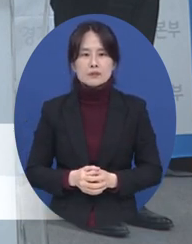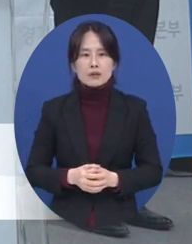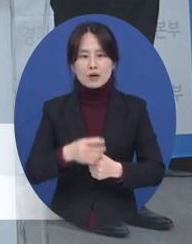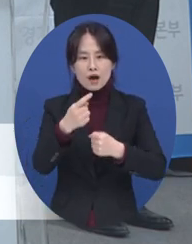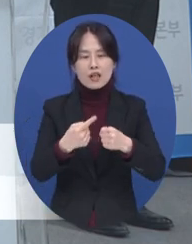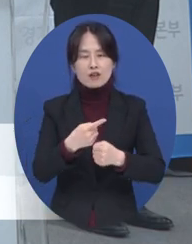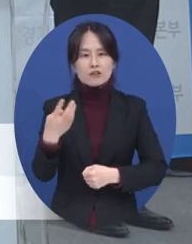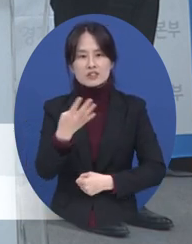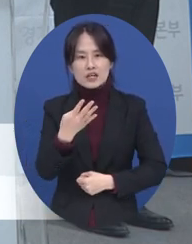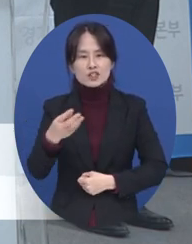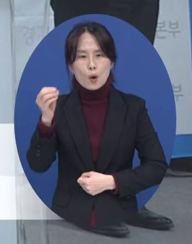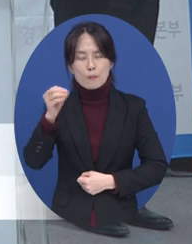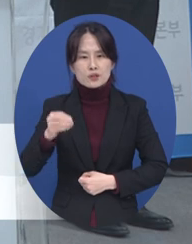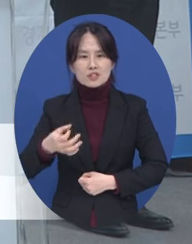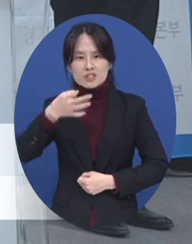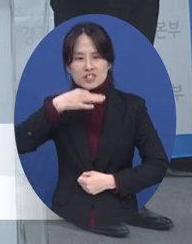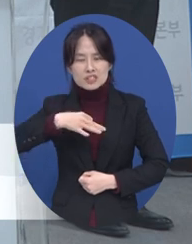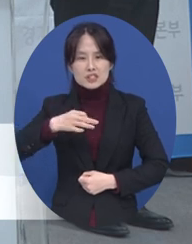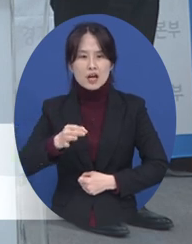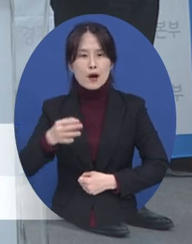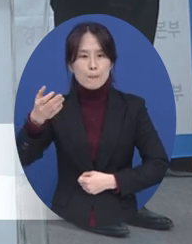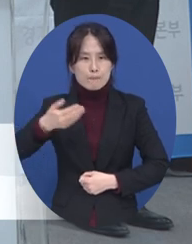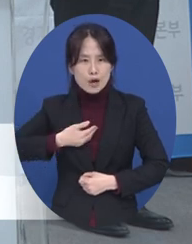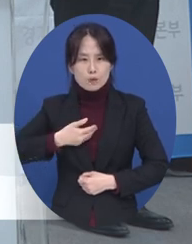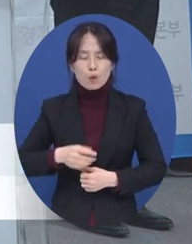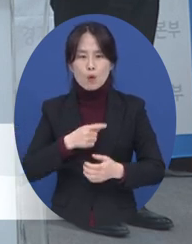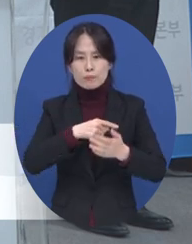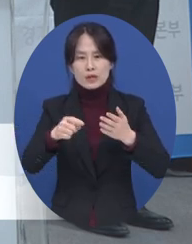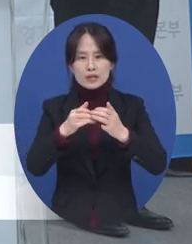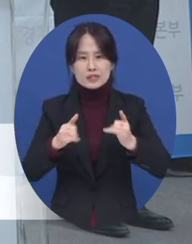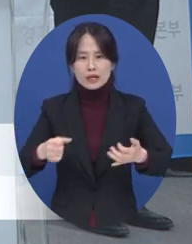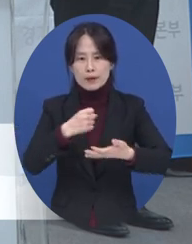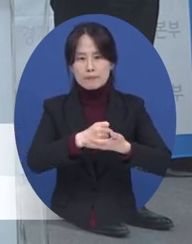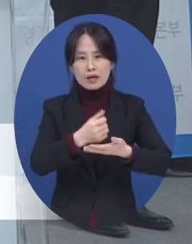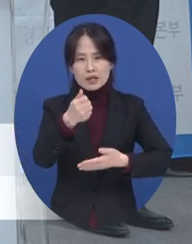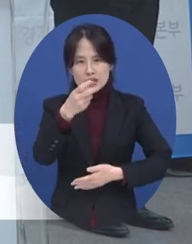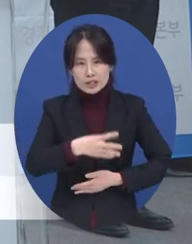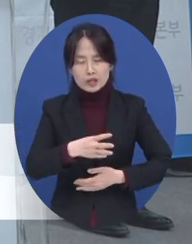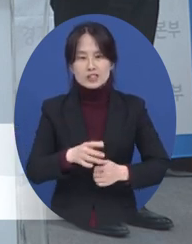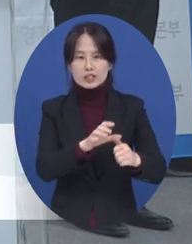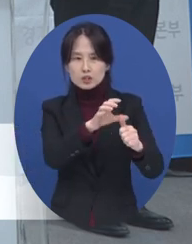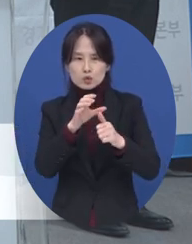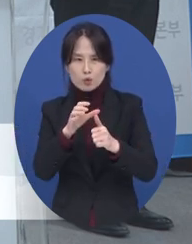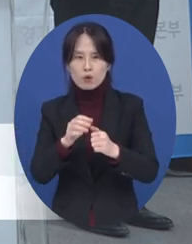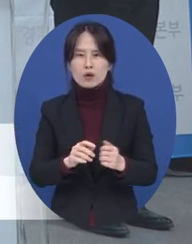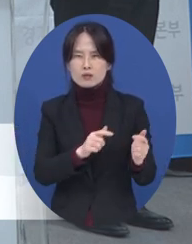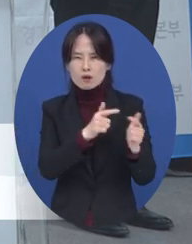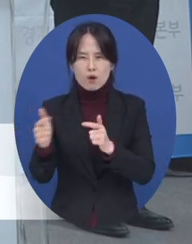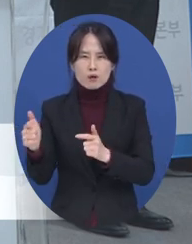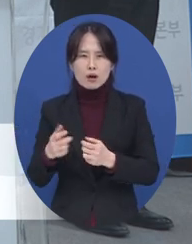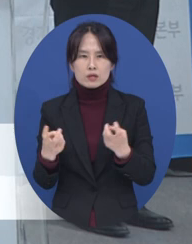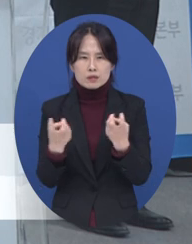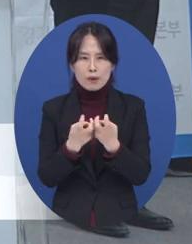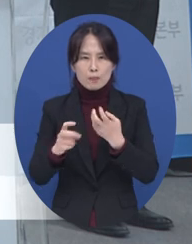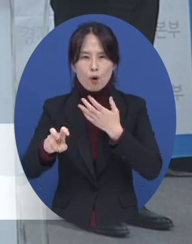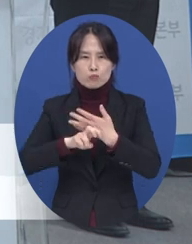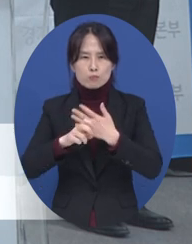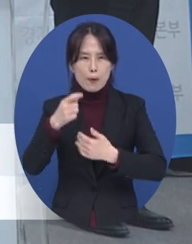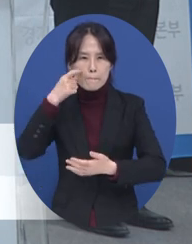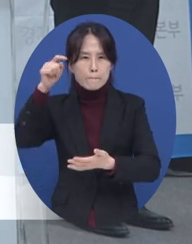연사 1000% 에 가까운 이자를 받는 감염 피해자의 금융계좌 를 대법 상환에 이용하는 등 진행 적 수법을 통해